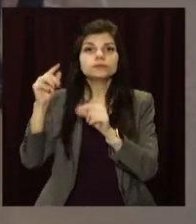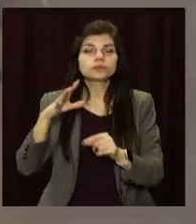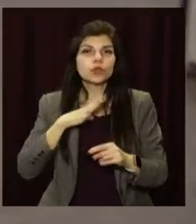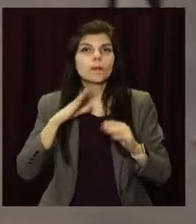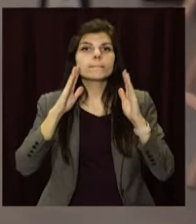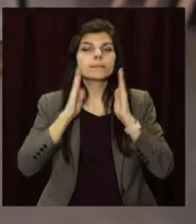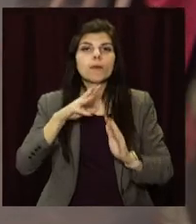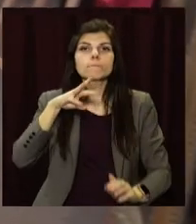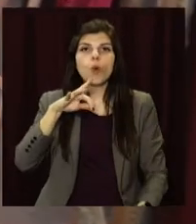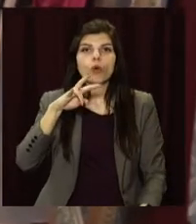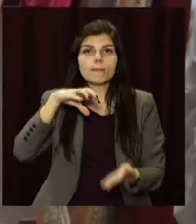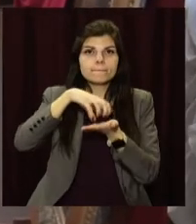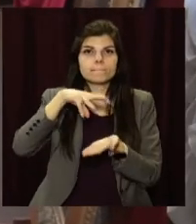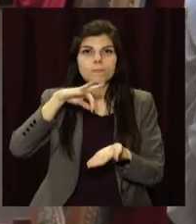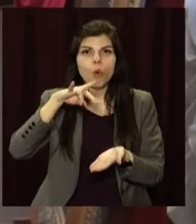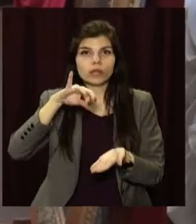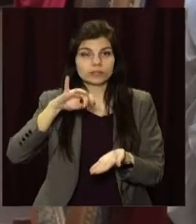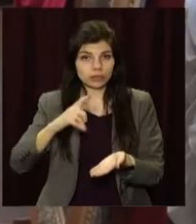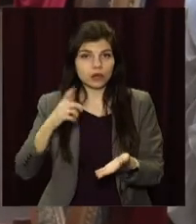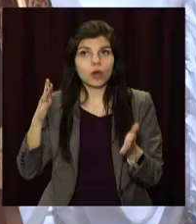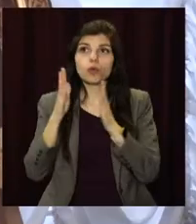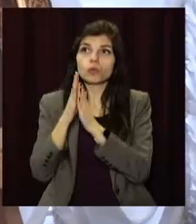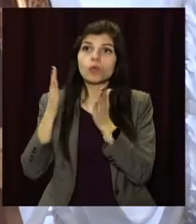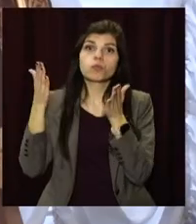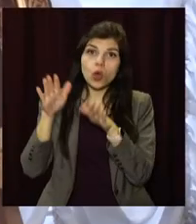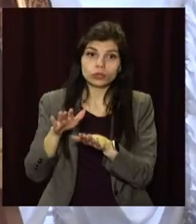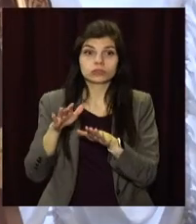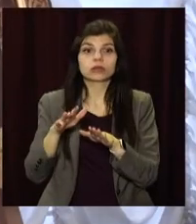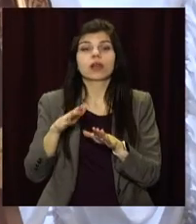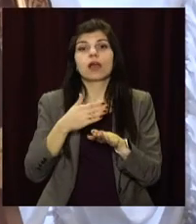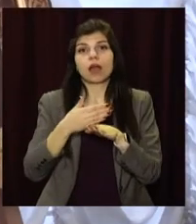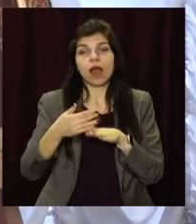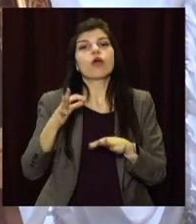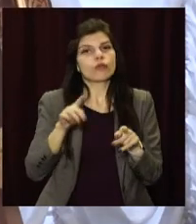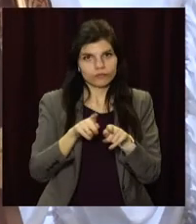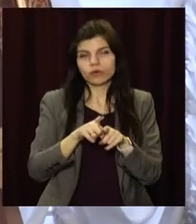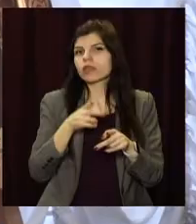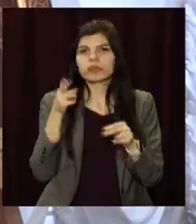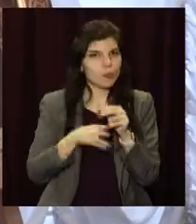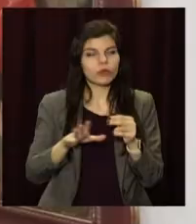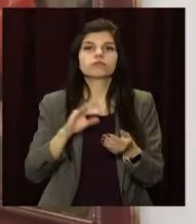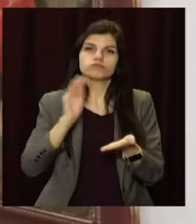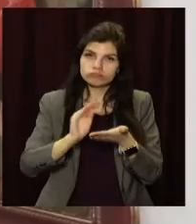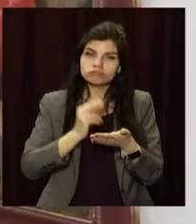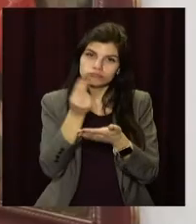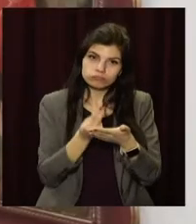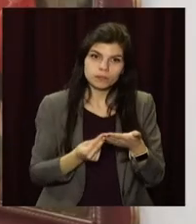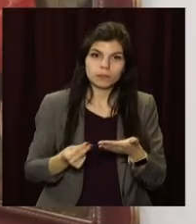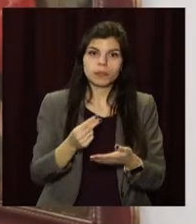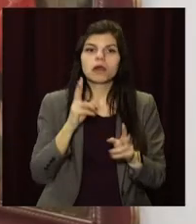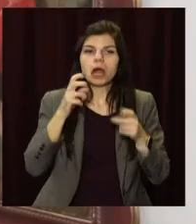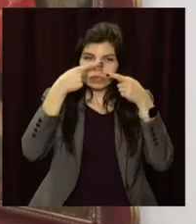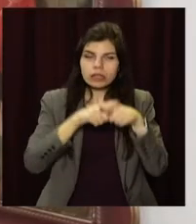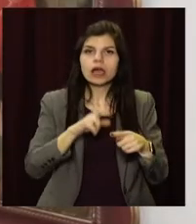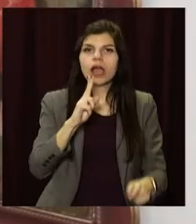благословення в монастирі. І хоча отримала його через рік, писати не перестала. Значна частина робіт у спеціальній техніці